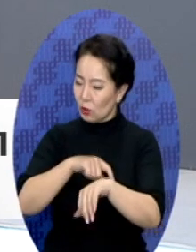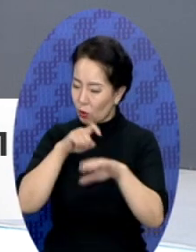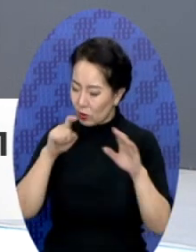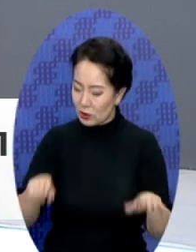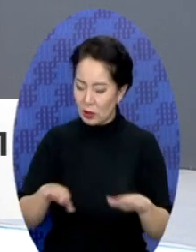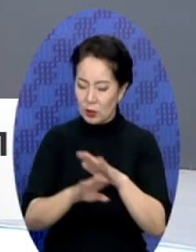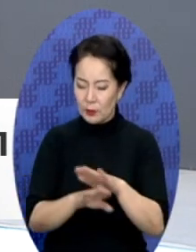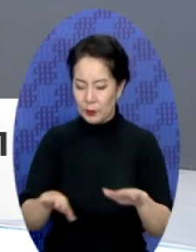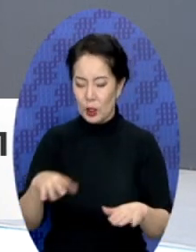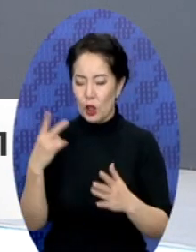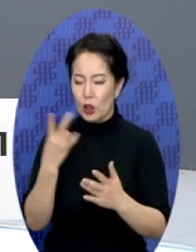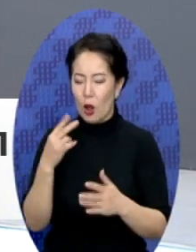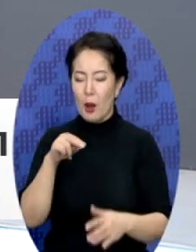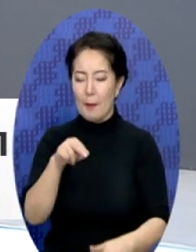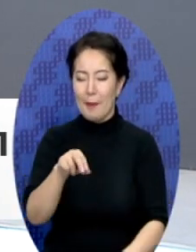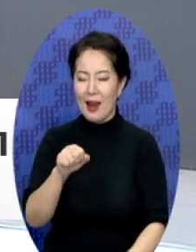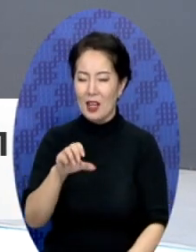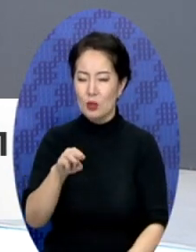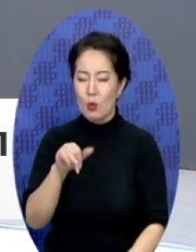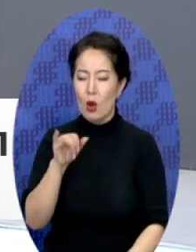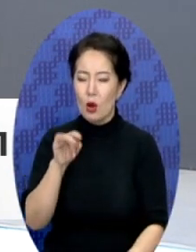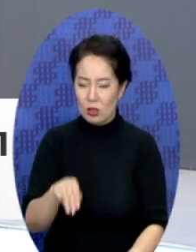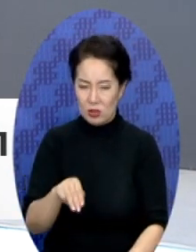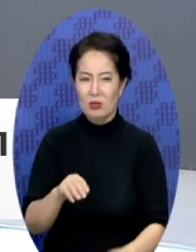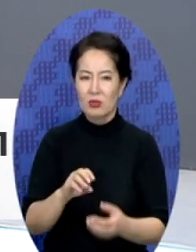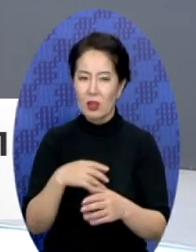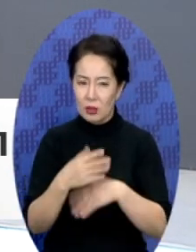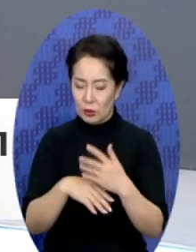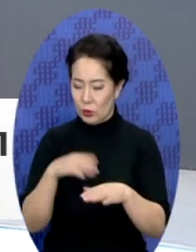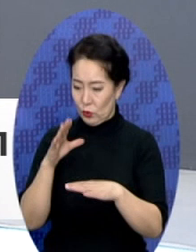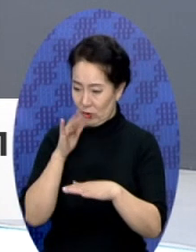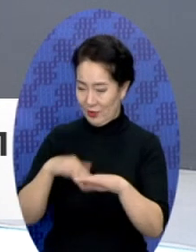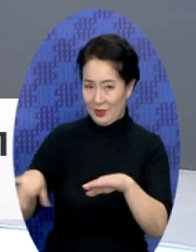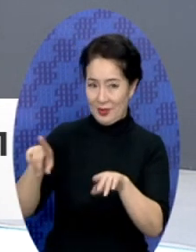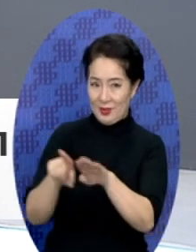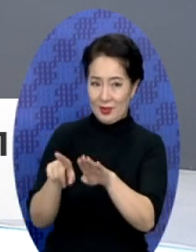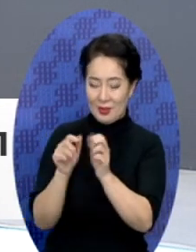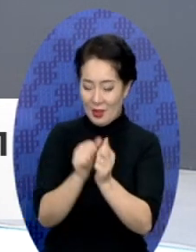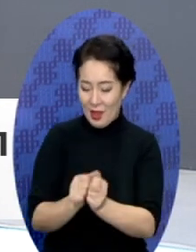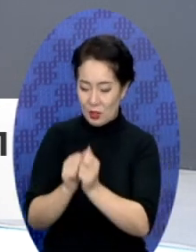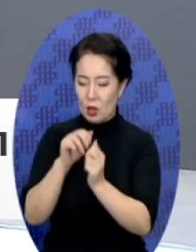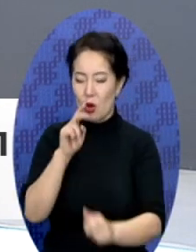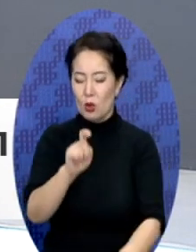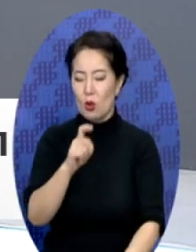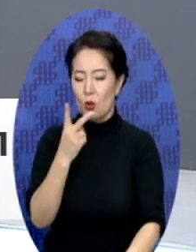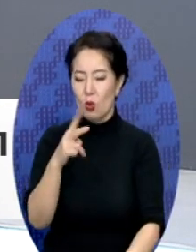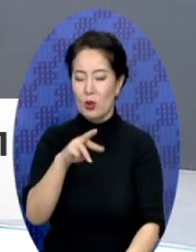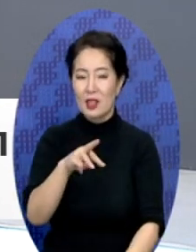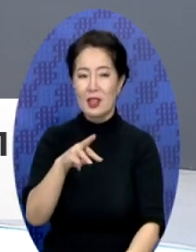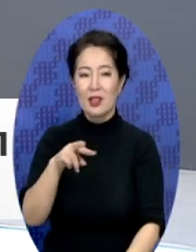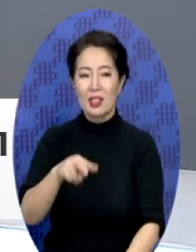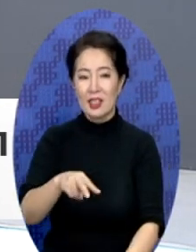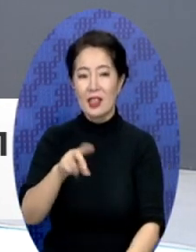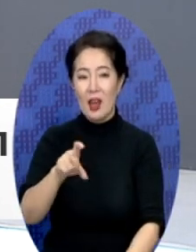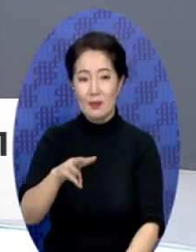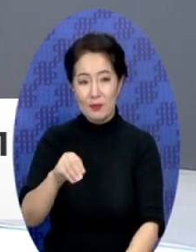паспорт хөтлөж одоо инженерийн мэдээж сургуулийн хэмжээнд үе тэнгийн найзуудынхаа хэмжээнд энэ одоо хөлмжийн хийн ялгарлыг бууруулахын нөлөөллийн